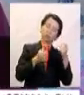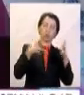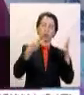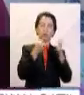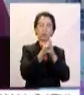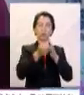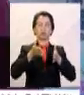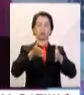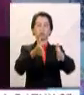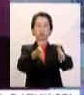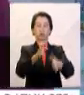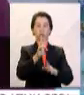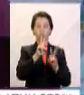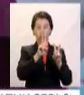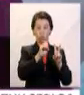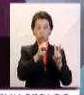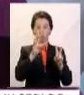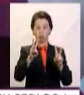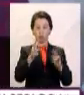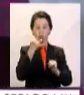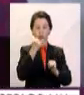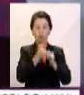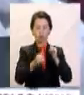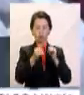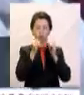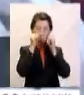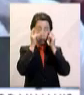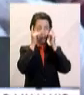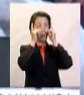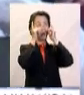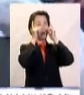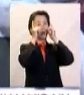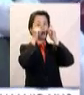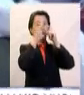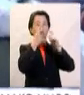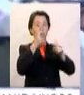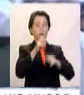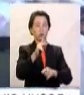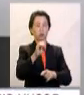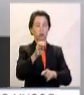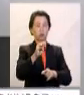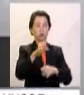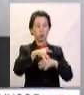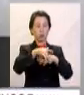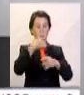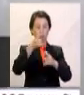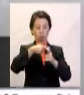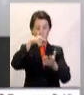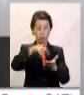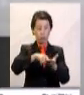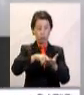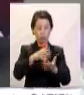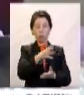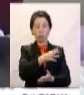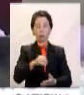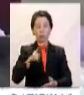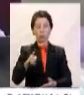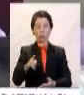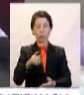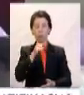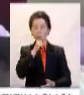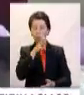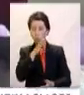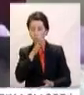kemalangan jalan raya pada 2006 akhirnya sedar diri dari koma awal bulan ini. Dan menurut Wei Mingying,